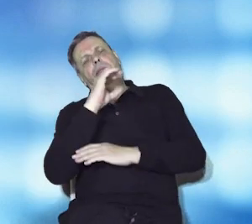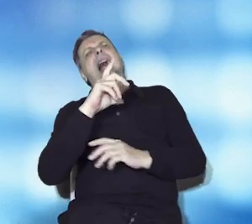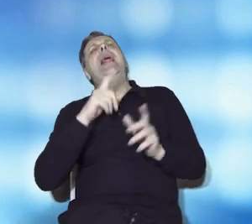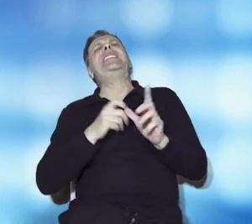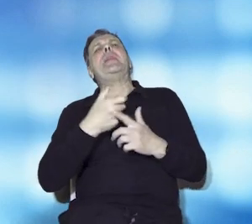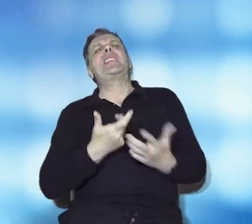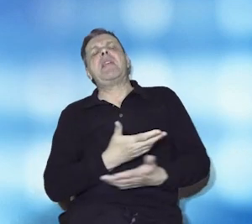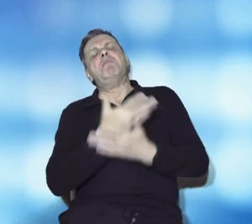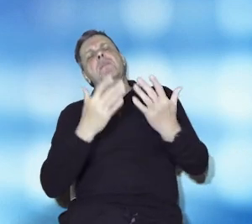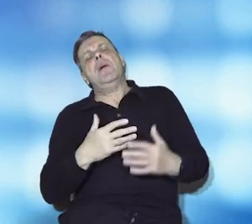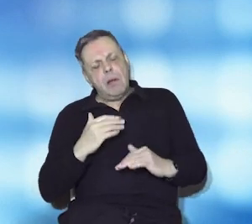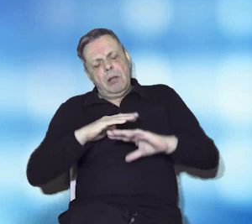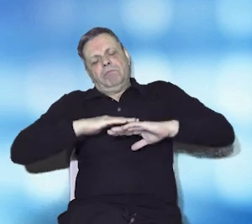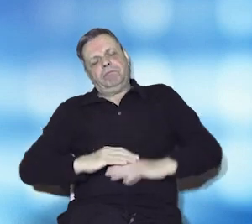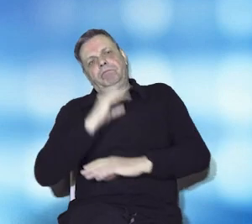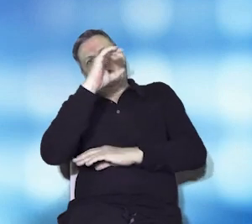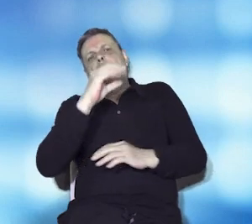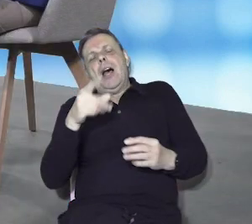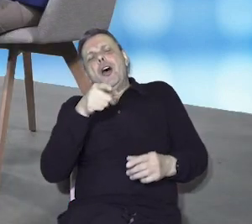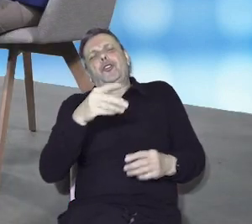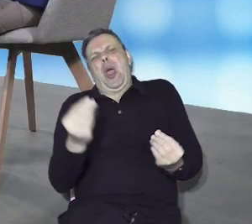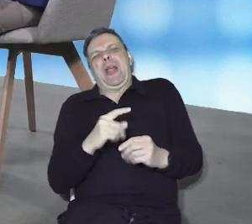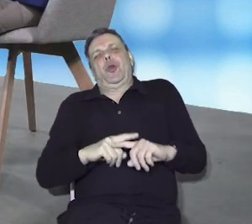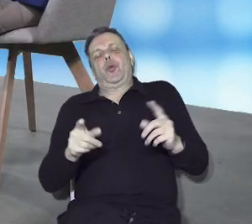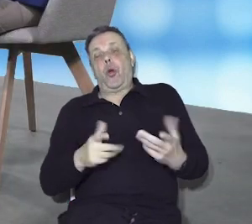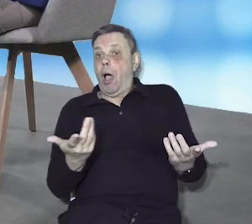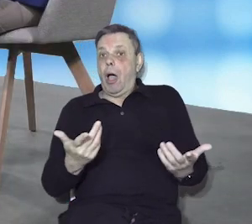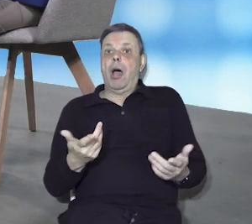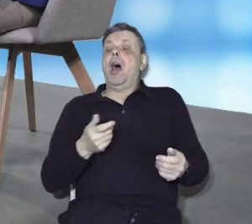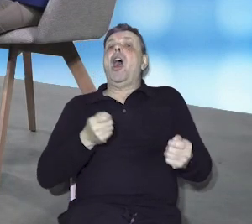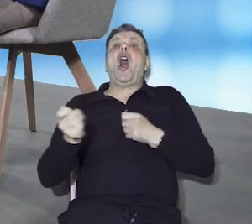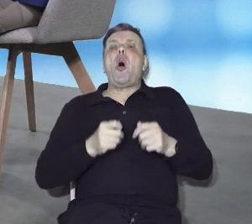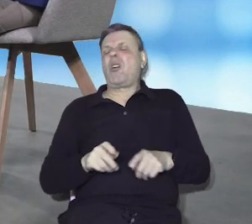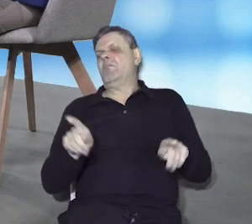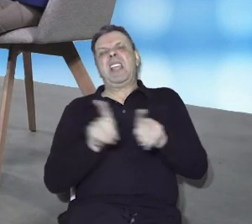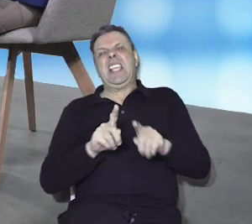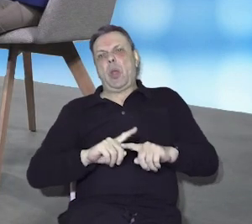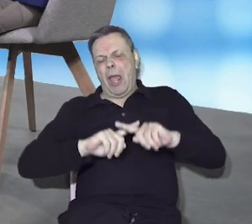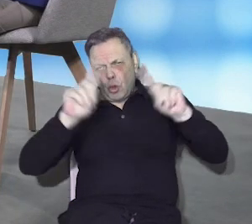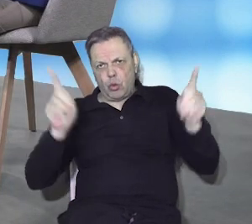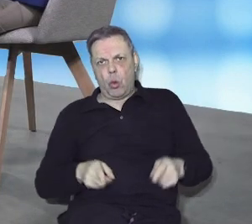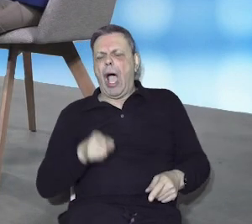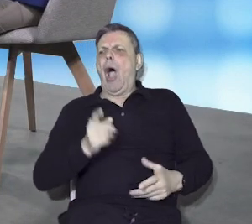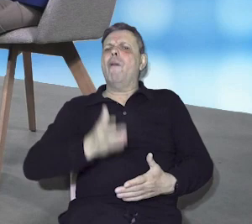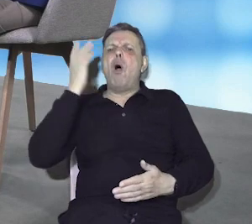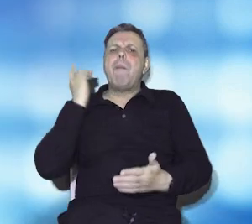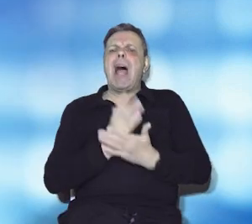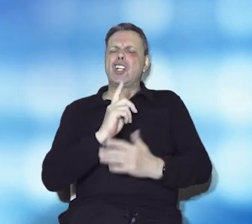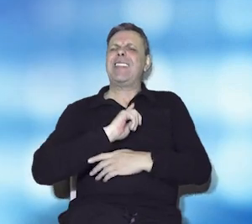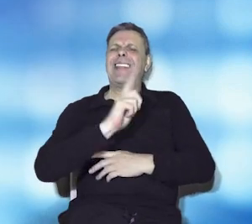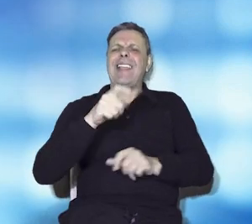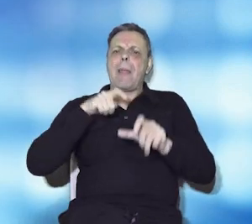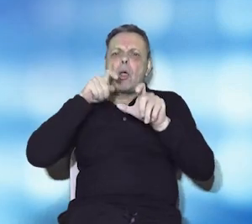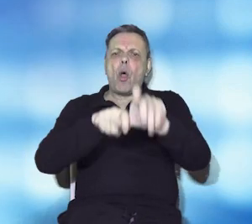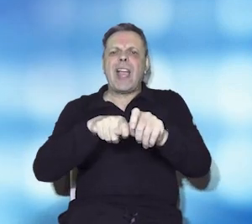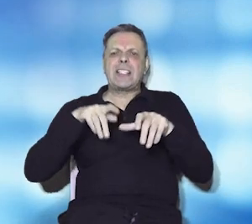HGZ, to je nešto drugo, jel? Mm-hmm. Dođete na rock koncert, opet nešto drugo. A ovo je baš ono najdirektniji kontakt s